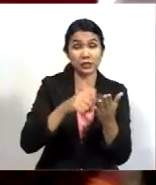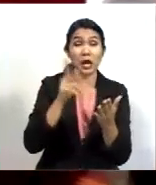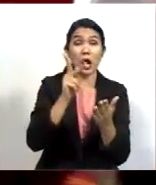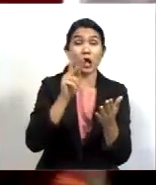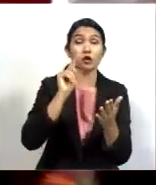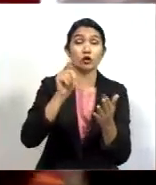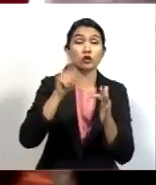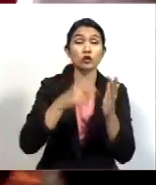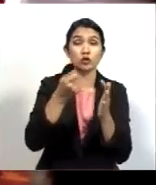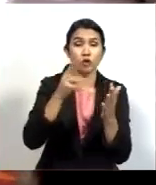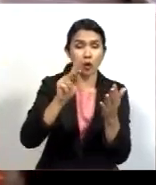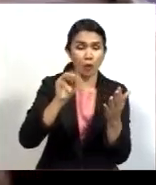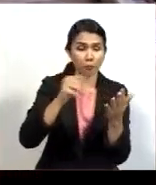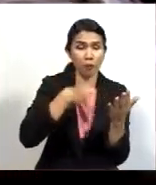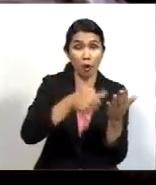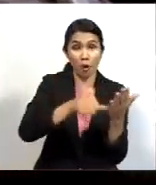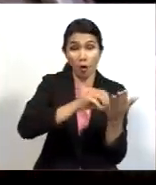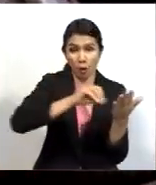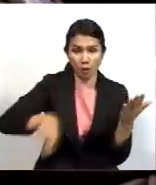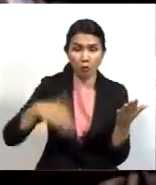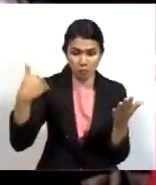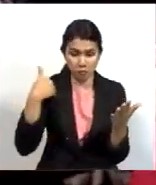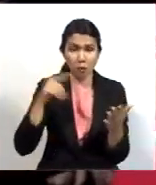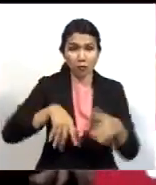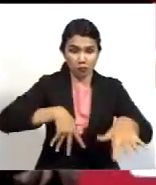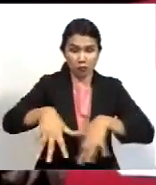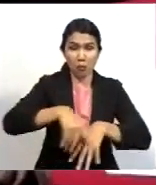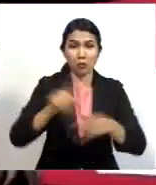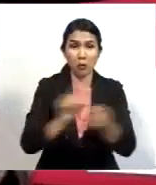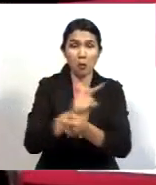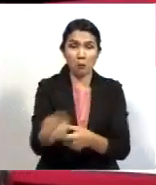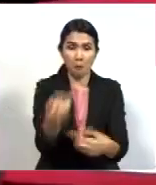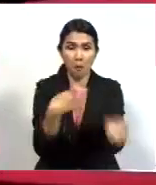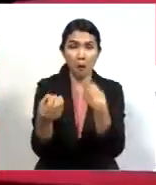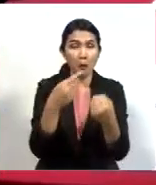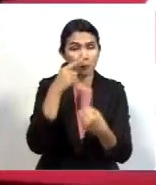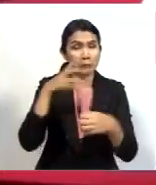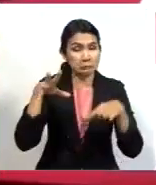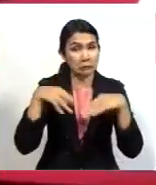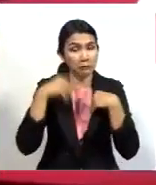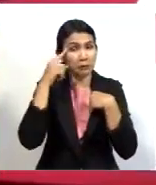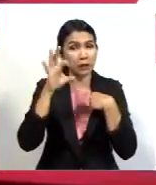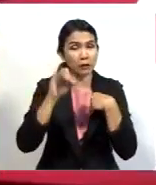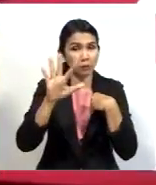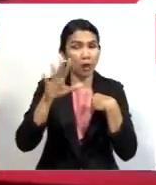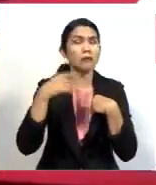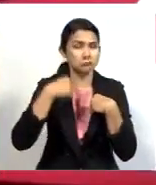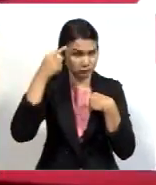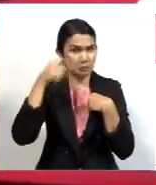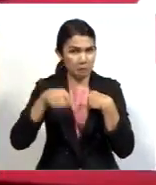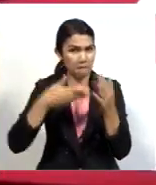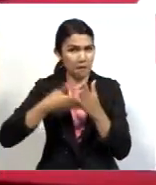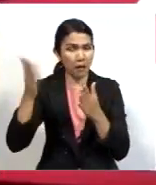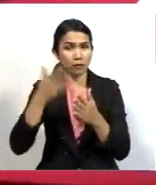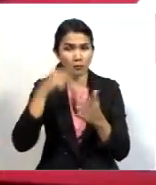ญชียาเสพติดก็มีกระแสตอบรับจากสังคมถึงร้อยละ95จึงมั่นใจว่าข้อเสนอนี้จะผ่านอย่างแน่นอนเพรา